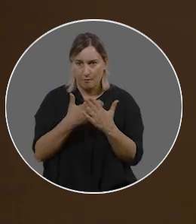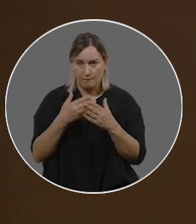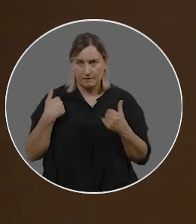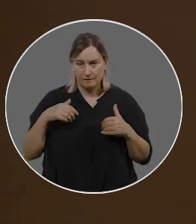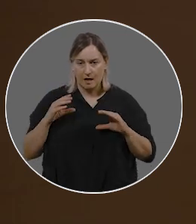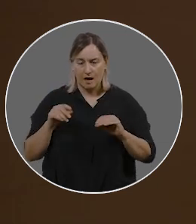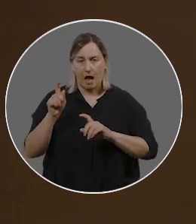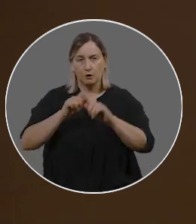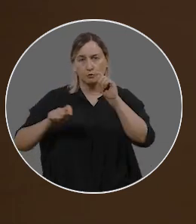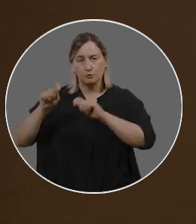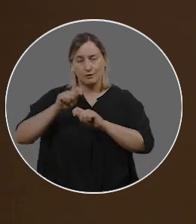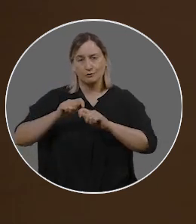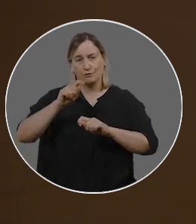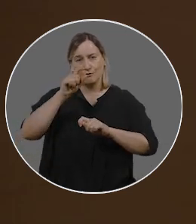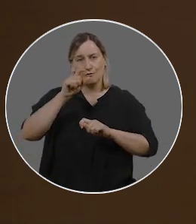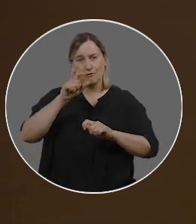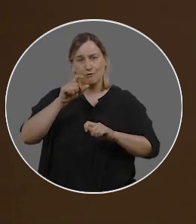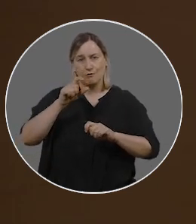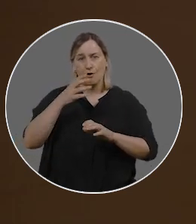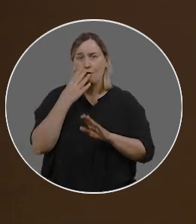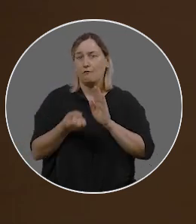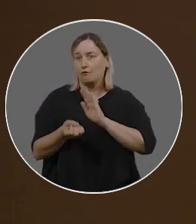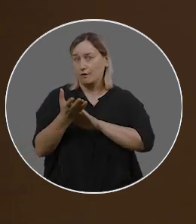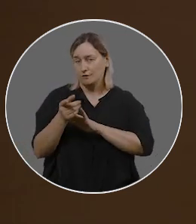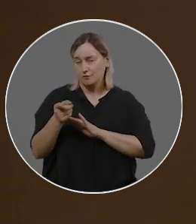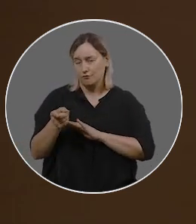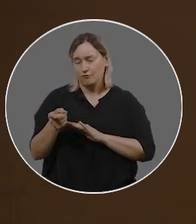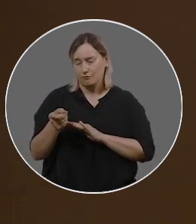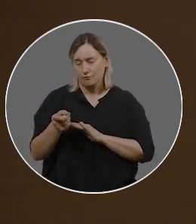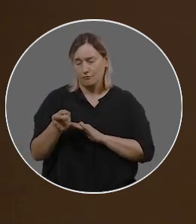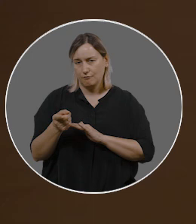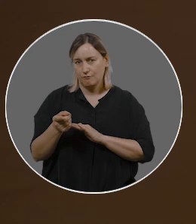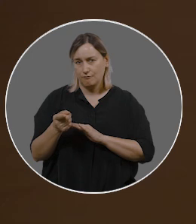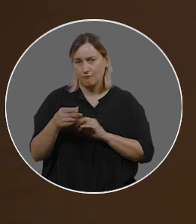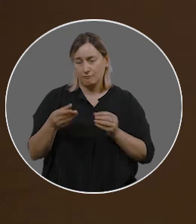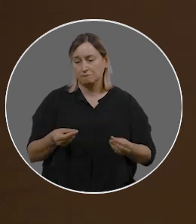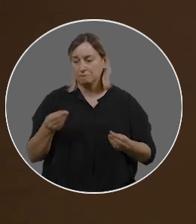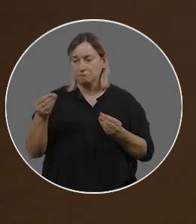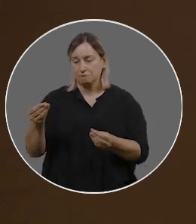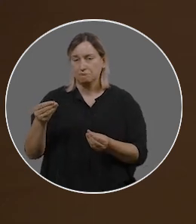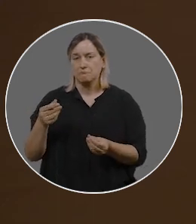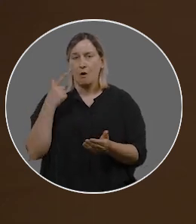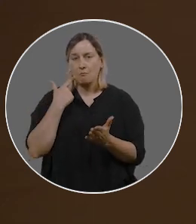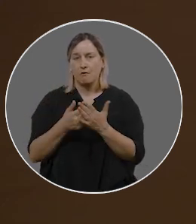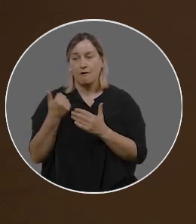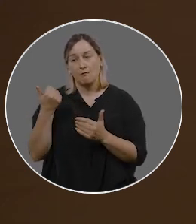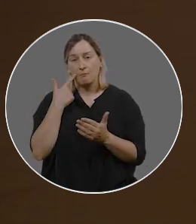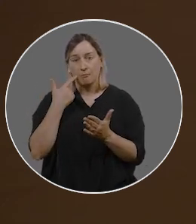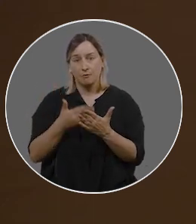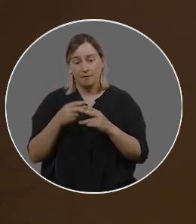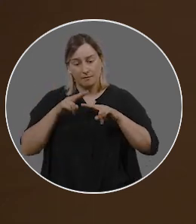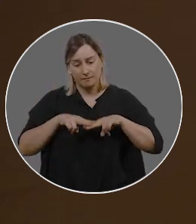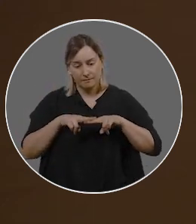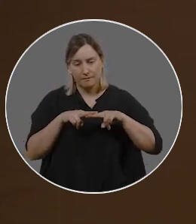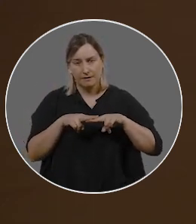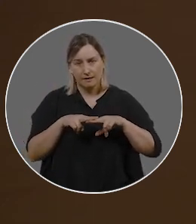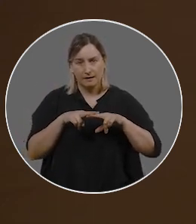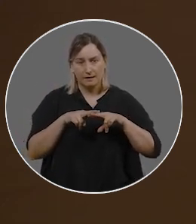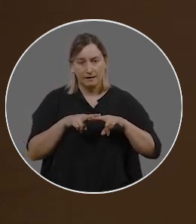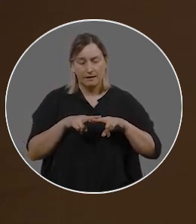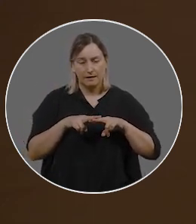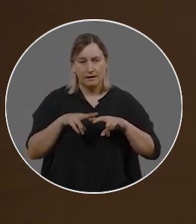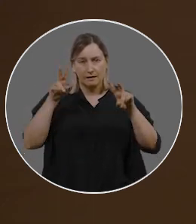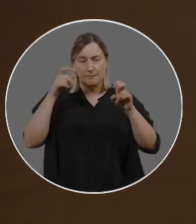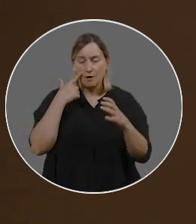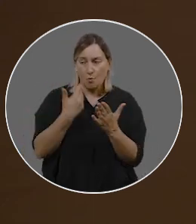una associació, som fundació en aquest cas, i el que ha aprovat és diversos paràmetres